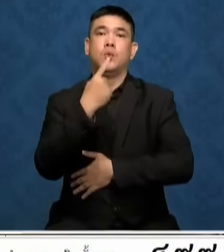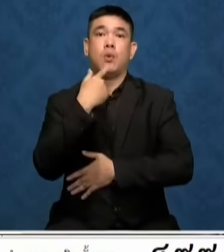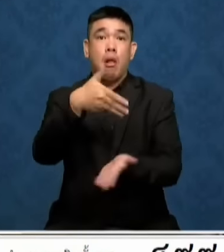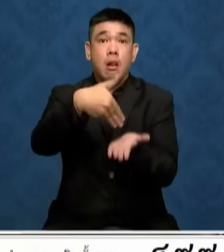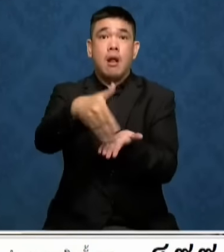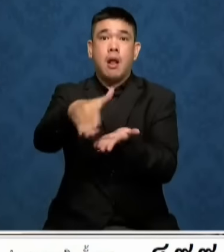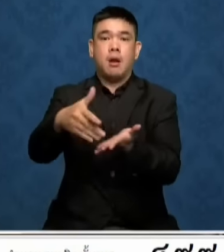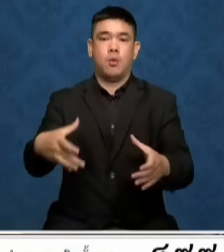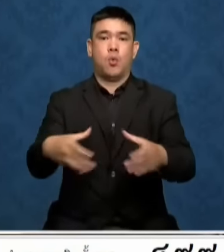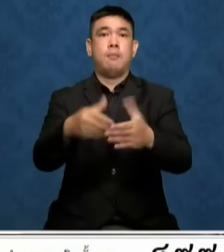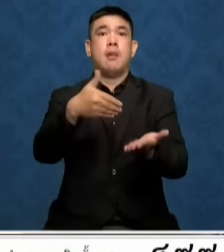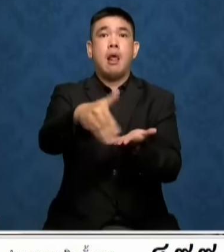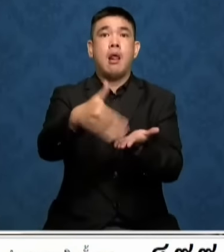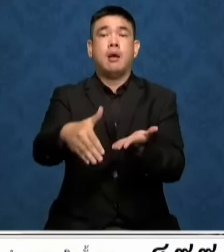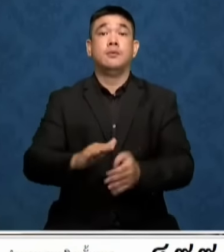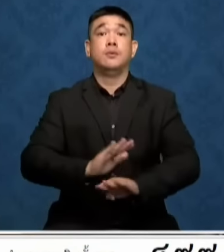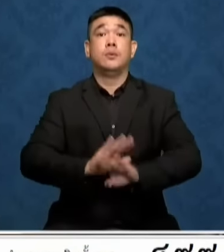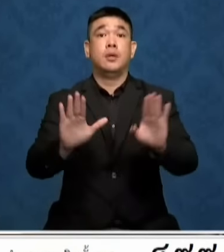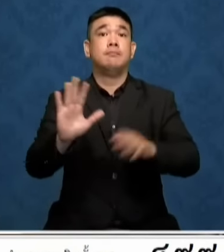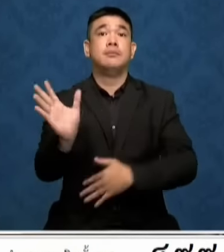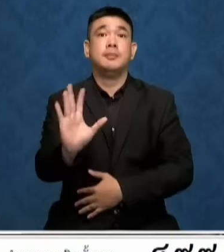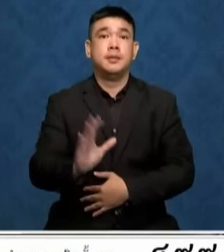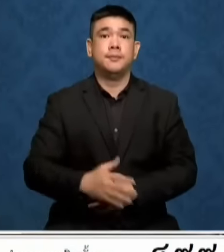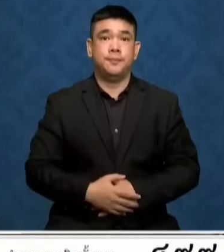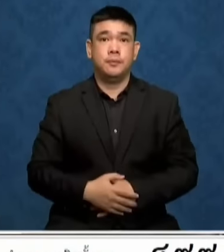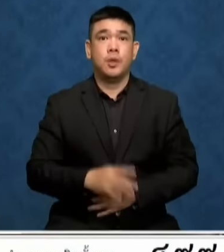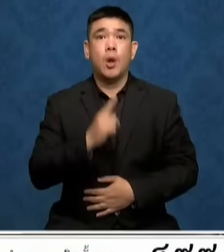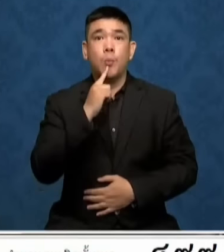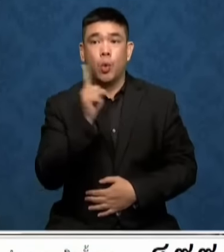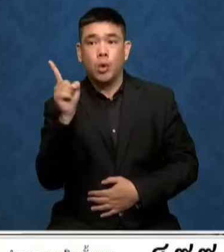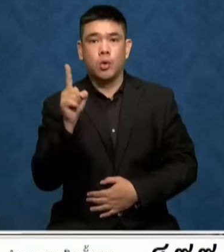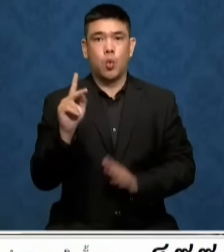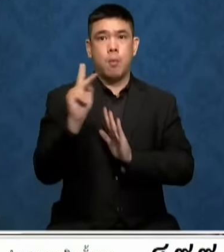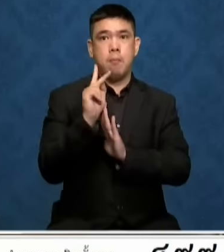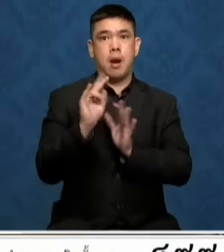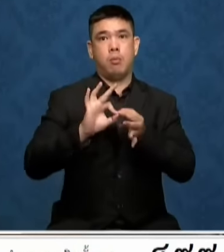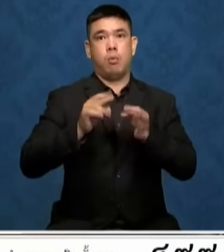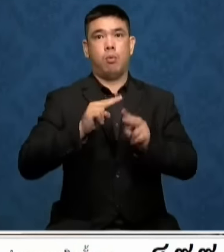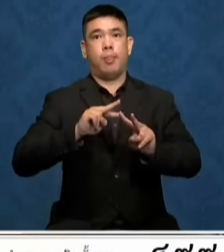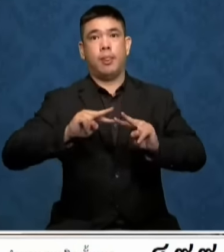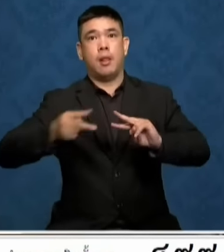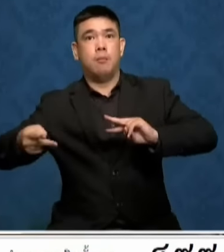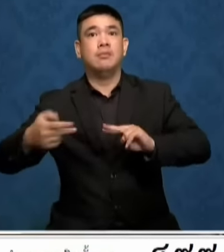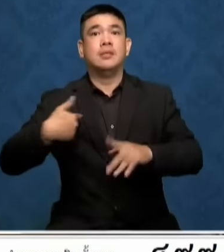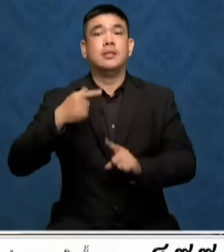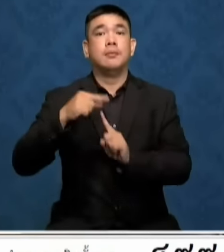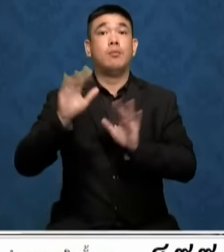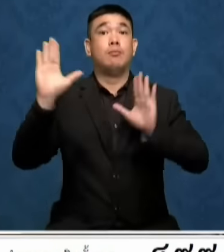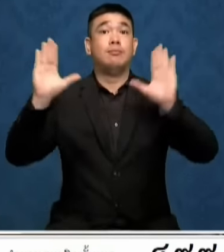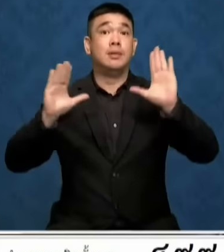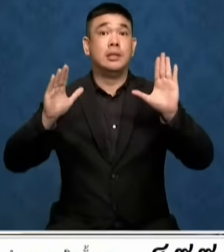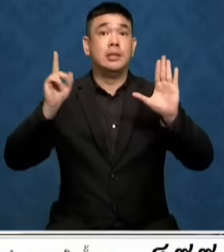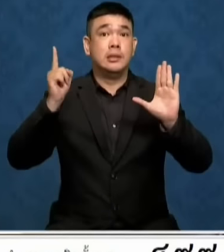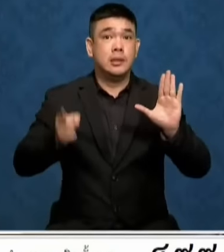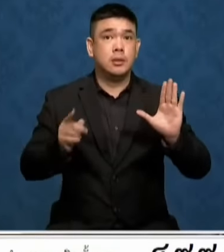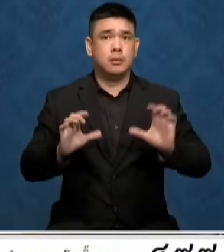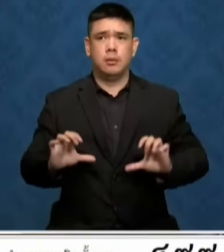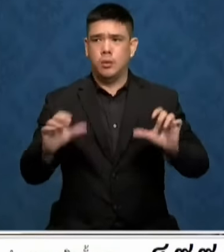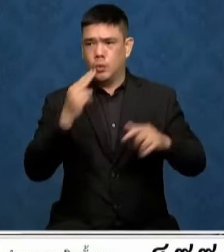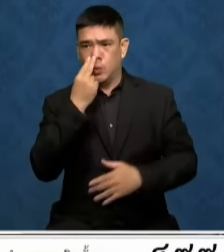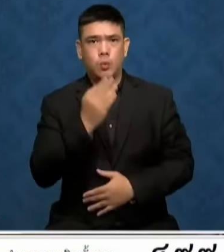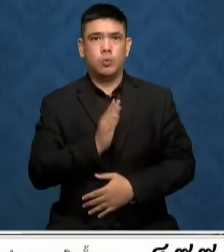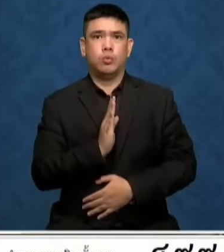ไล่ยุบพรรคการเมืองกันเป็นว่าเล่นแบบนี้แถมยังบิดเบือนหลักการของกฎหมายหลักการประชาธิปไตยหลักนิติรัฐ